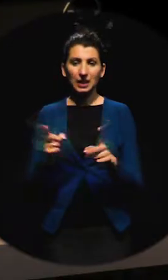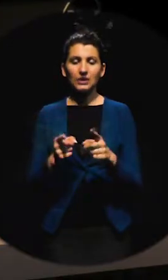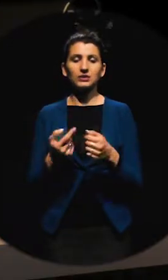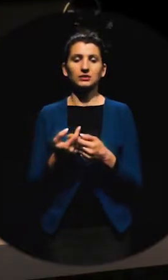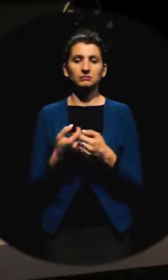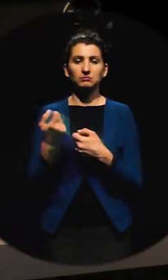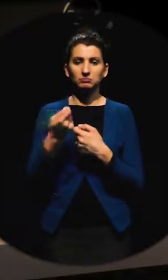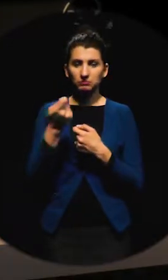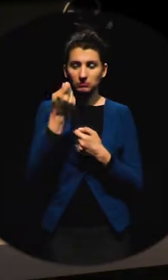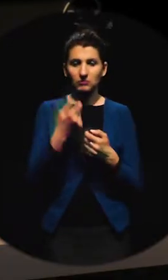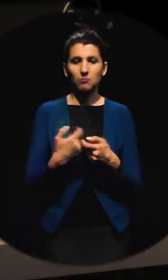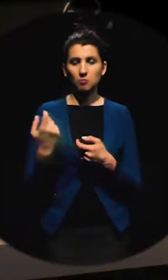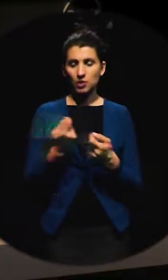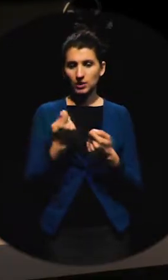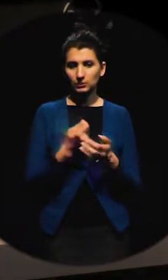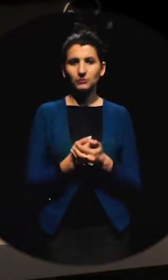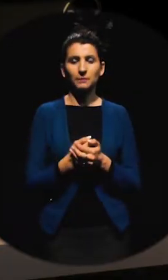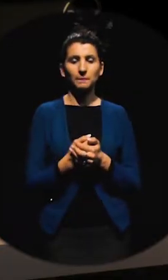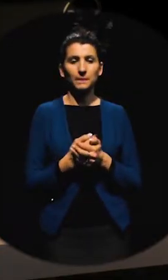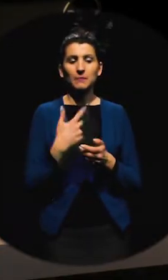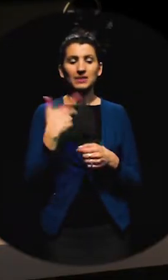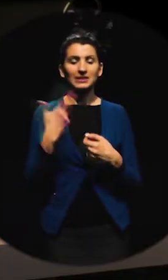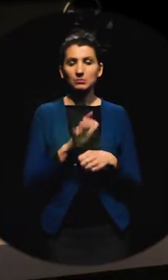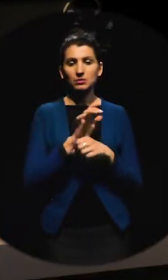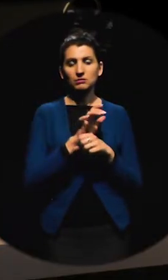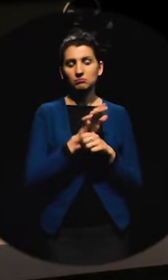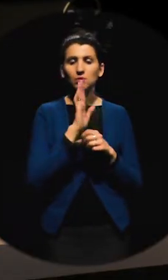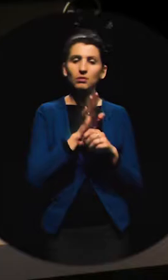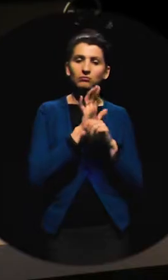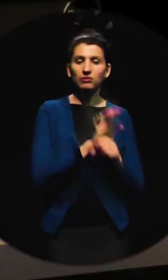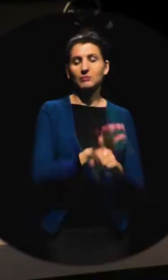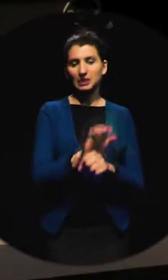pojazdów. Nie sugerujemy tego, by gnębić